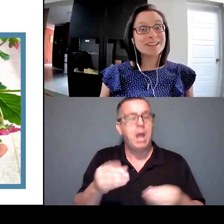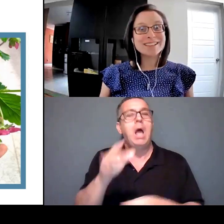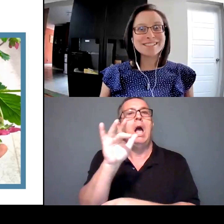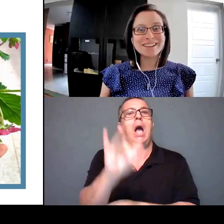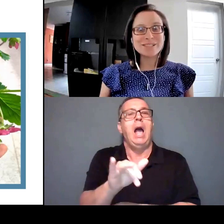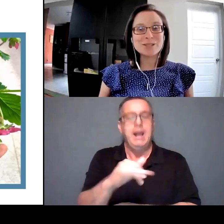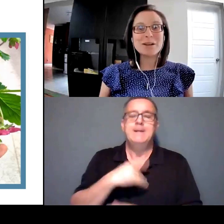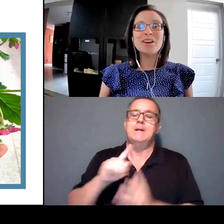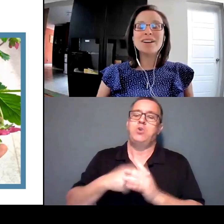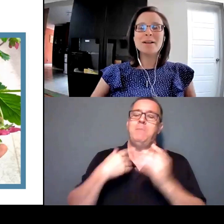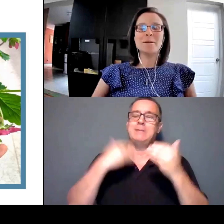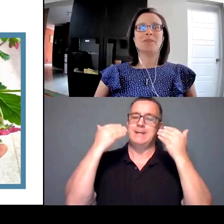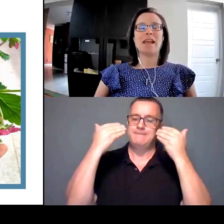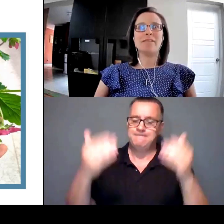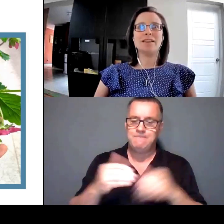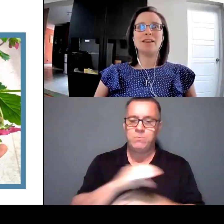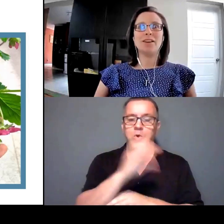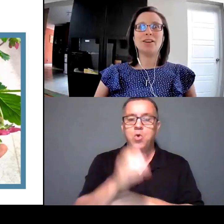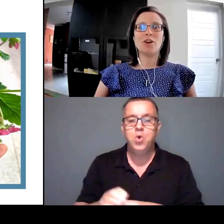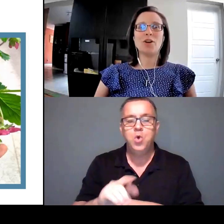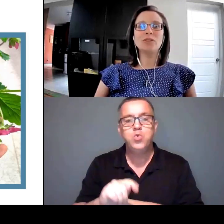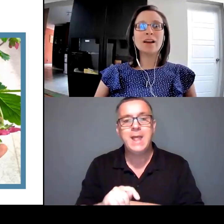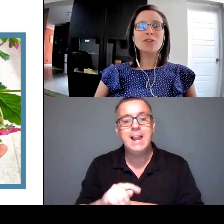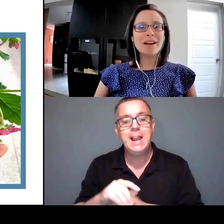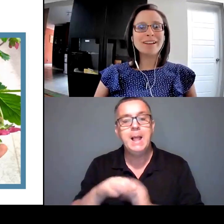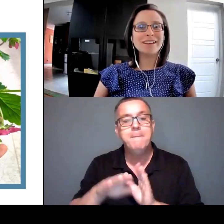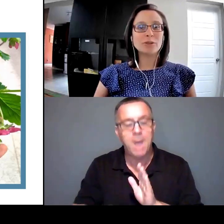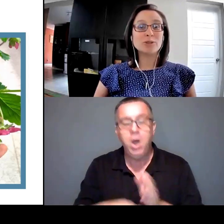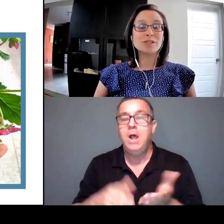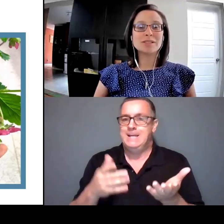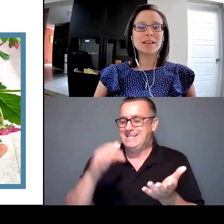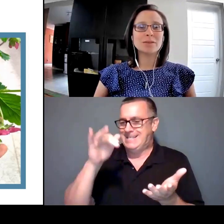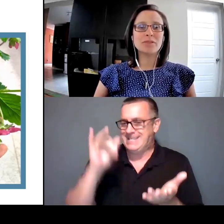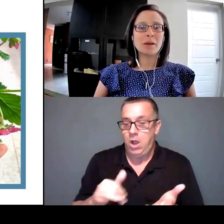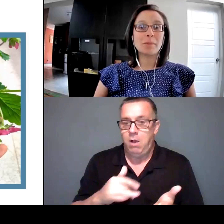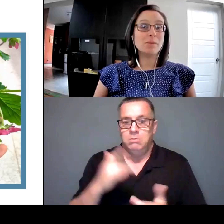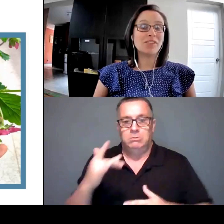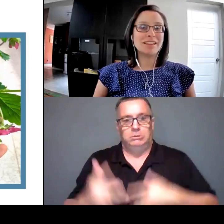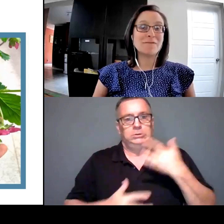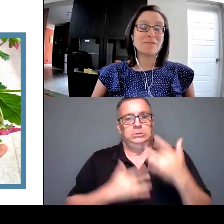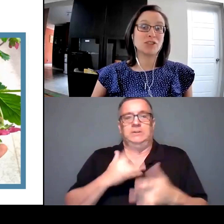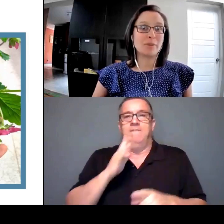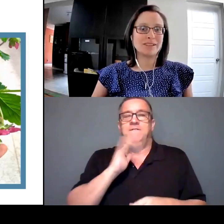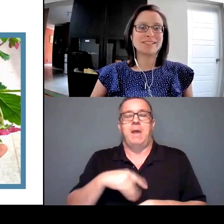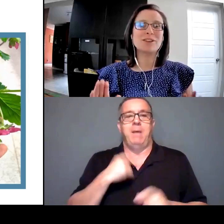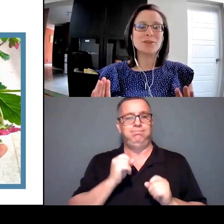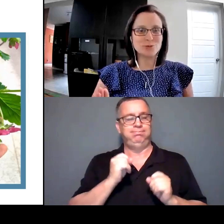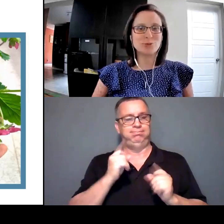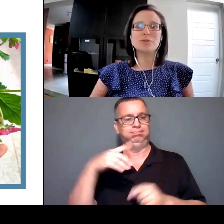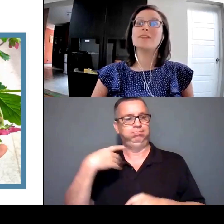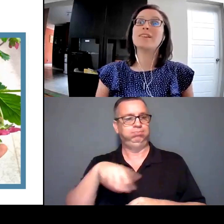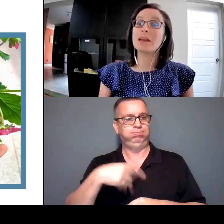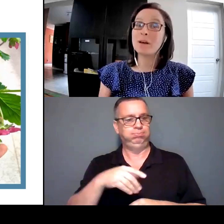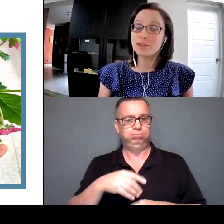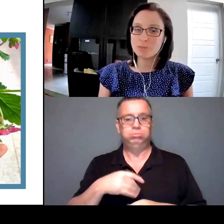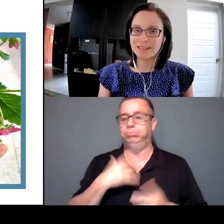suis lancée dans les tunnels bas avec un engouement et un succès qui m'a vraiment émerveillée. Fait que j'ai pensé qu'aujourd'hui,